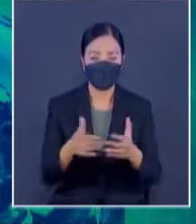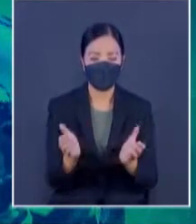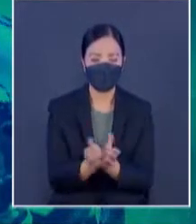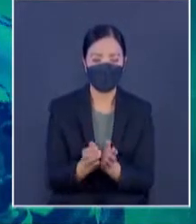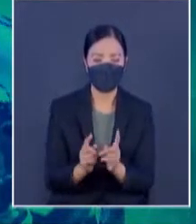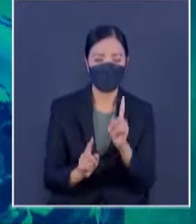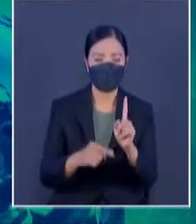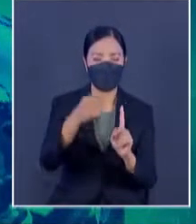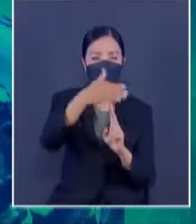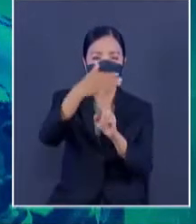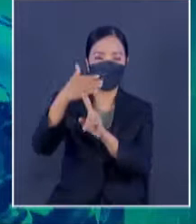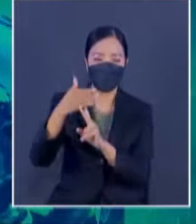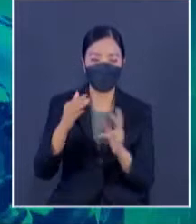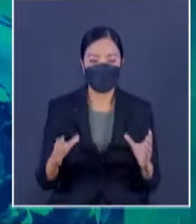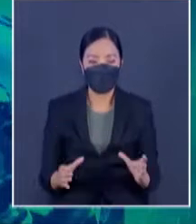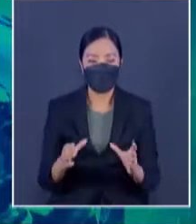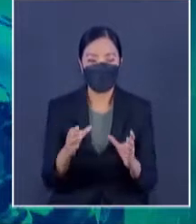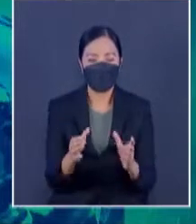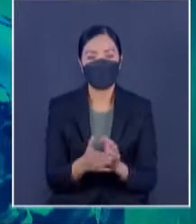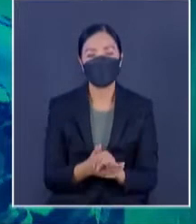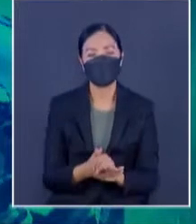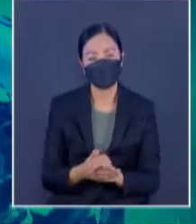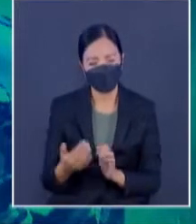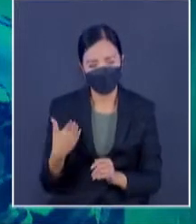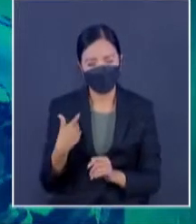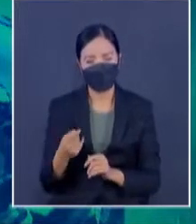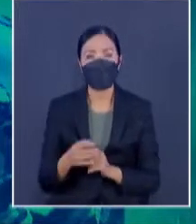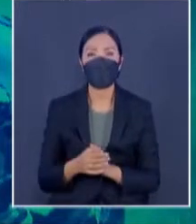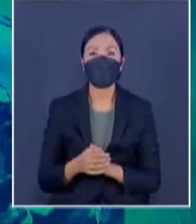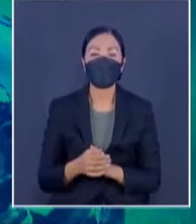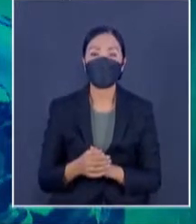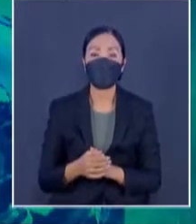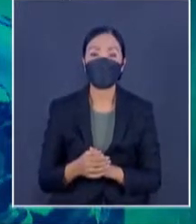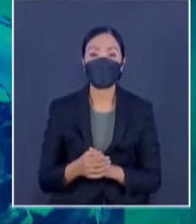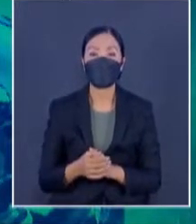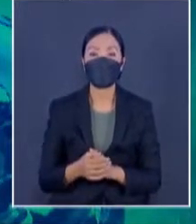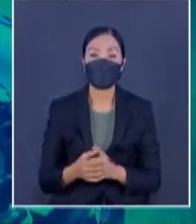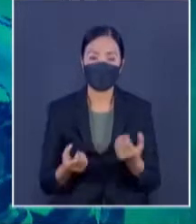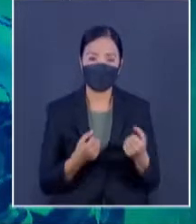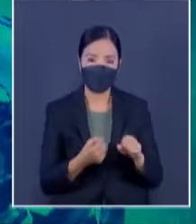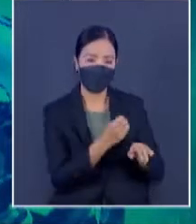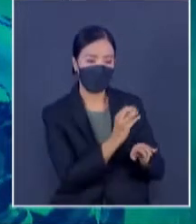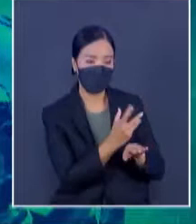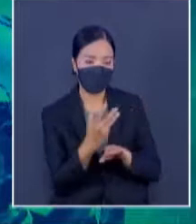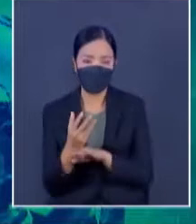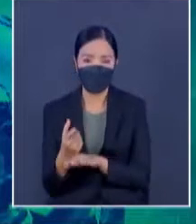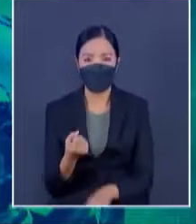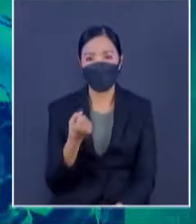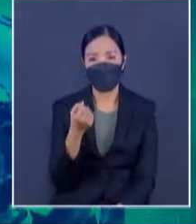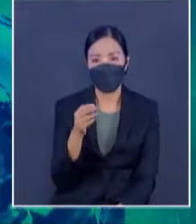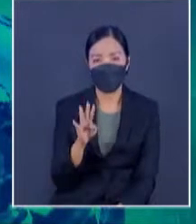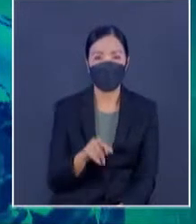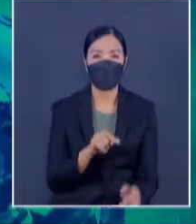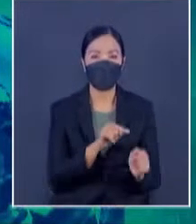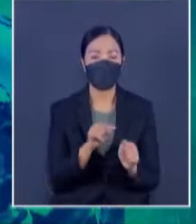พรรษาก็จะนิยมไปทอดกฐินอย่างล่าสุดก็มีบุญกุศลอันยิ่งใหญ่ค่ะทอดกฐินรถฉุกเฉินพยาบาล14คัน13